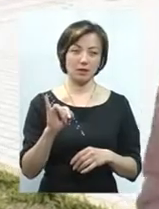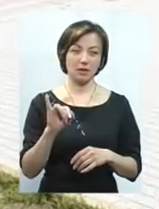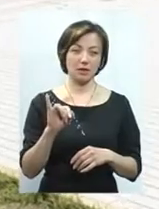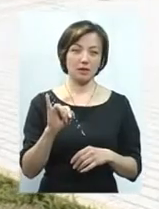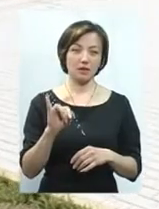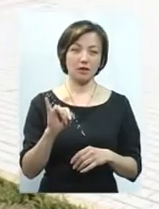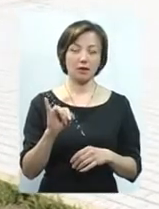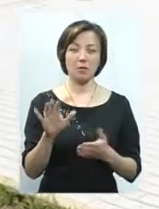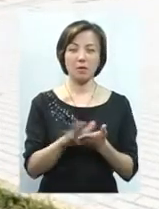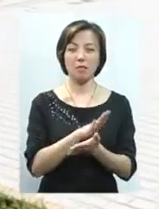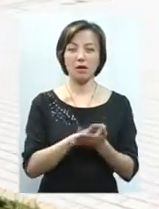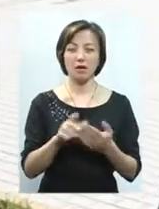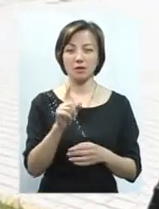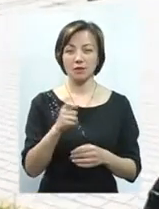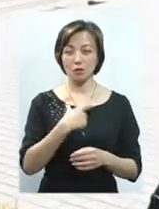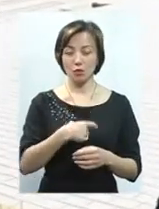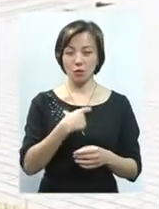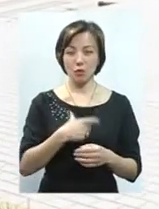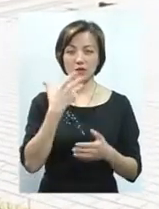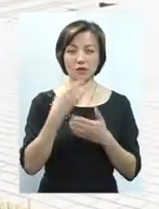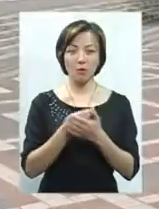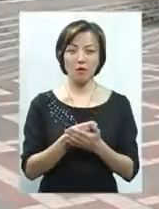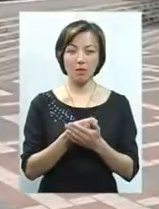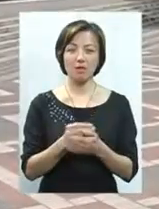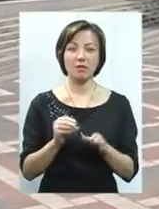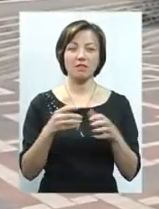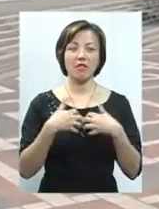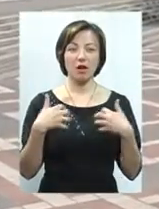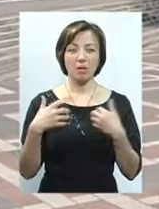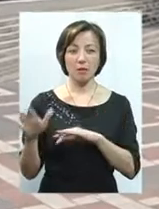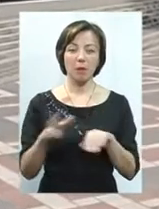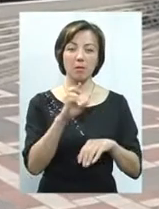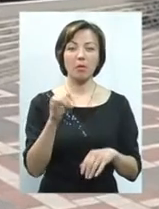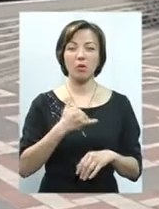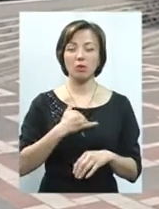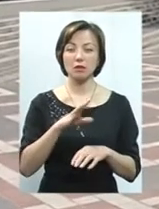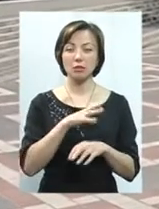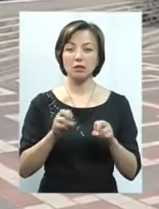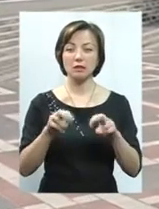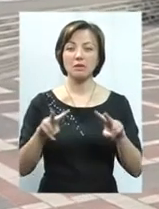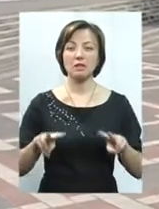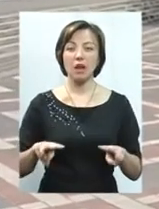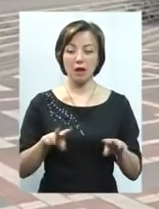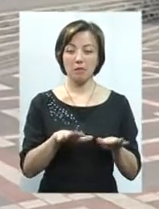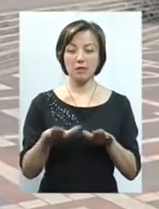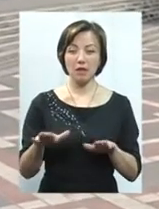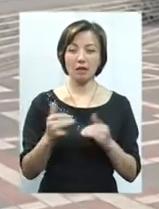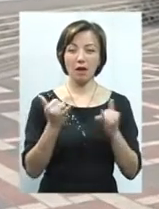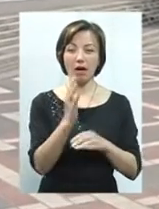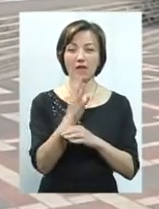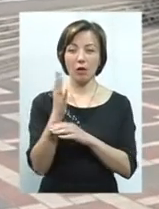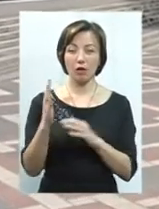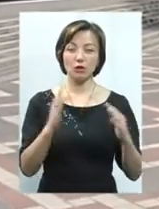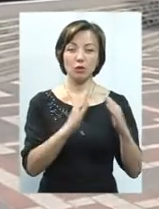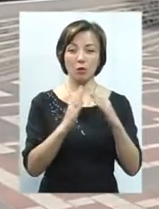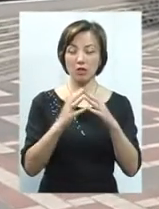і щоб прибирали за собою, за своїми тваринами. Якби у нас були спеціальні місця для вигулу домашніх тварин,